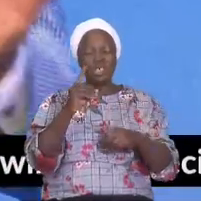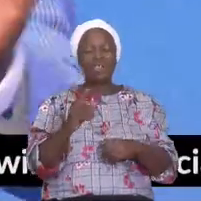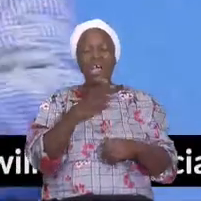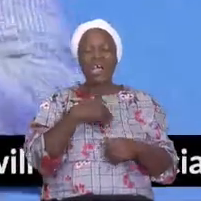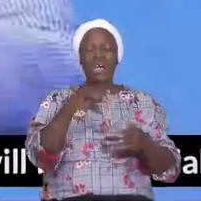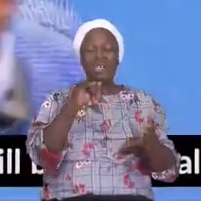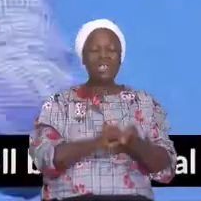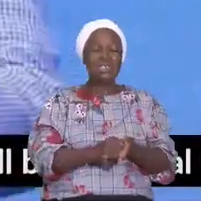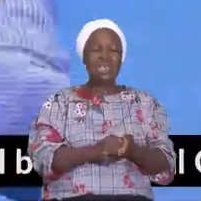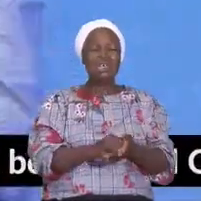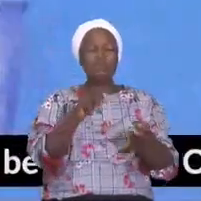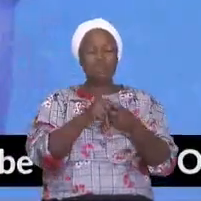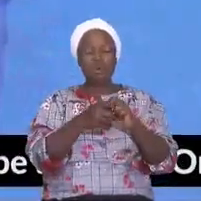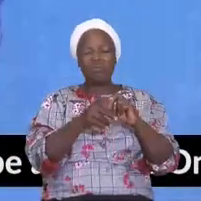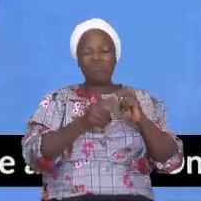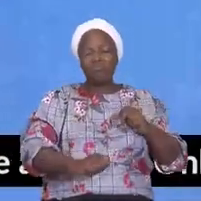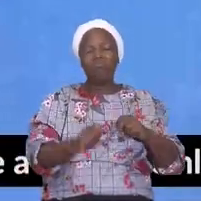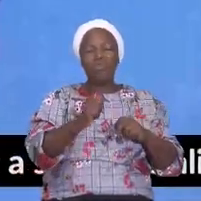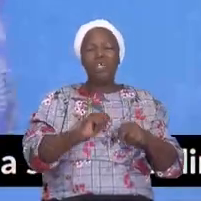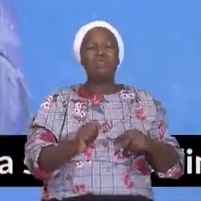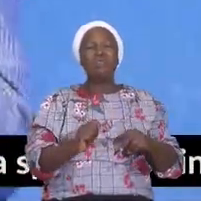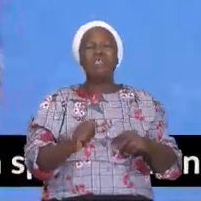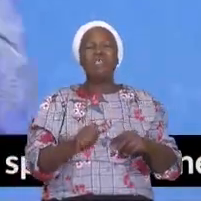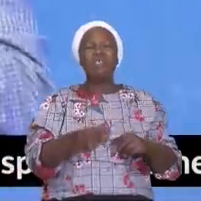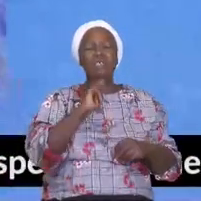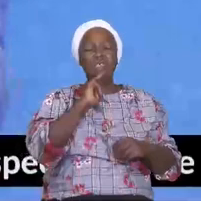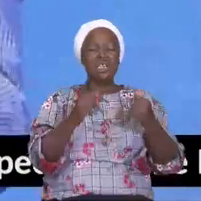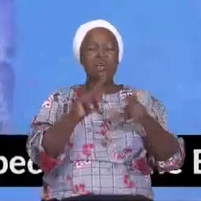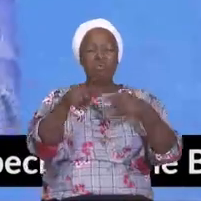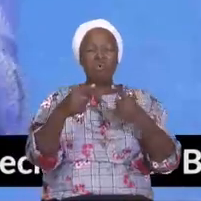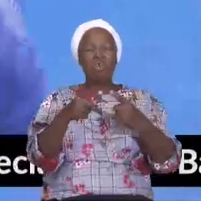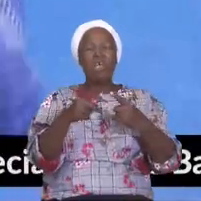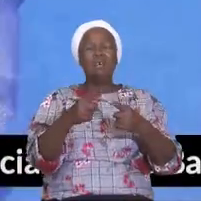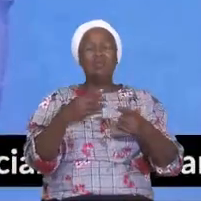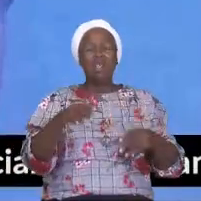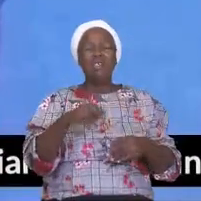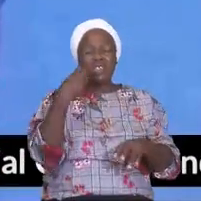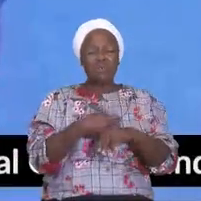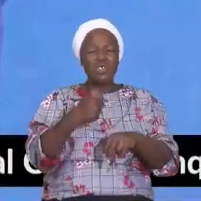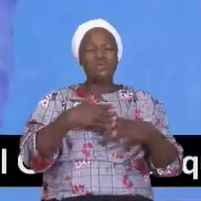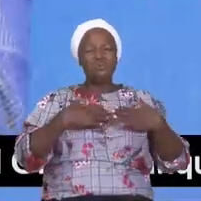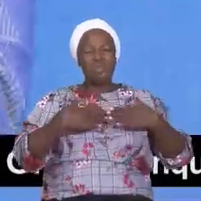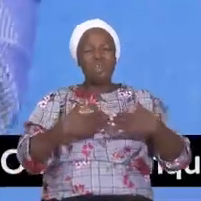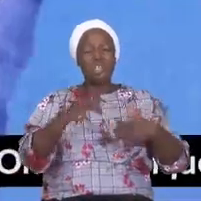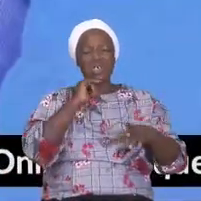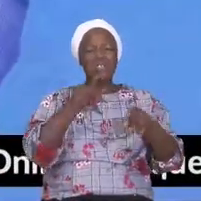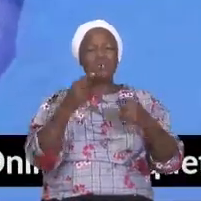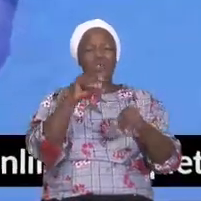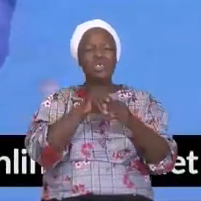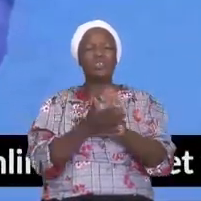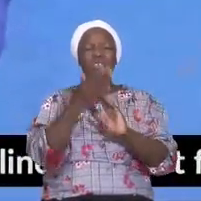Ulcère disparaît. Tu es guéri. Et ce problème respiratoire est